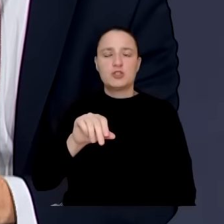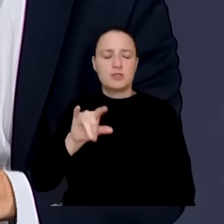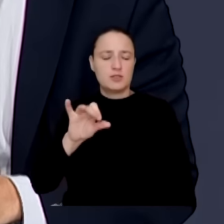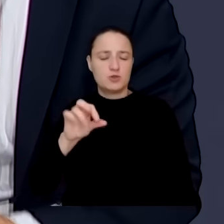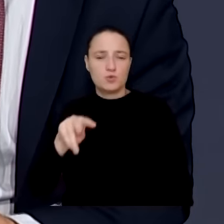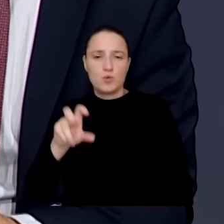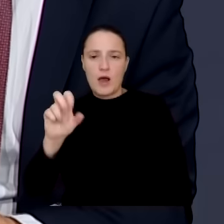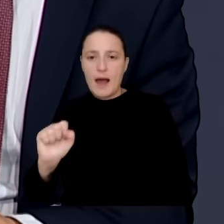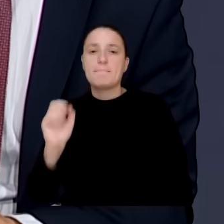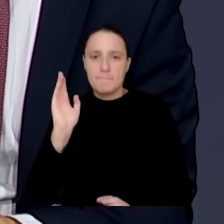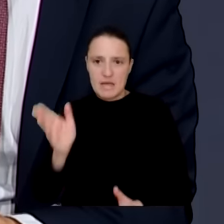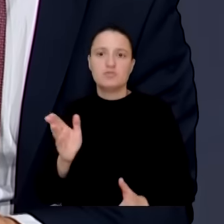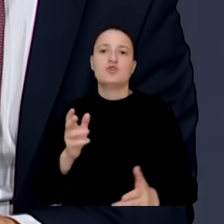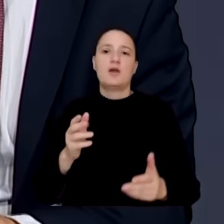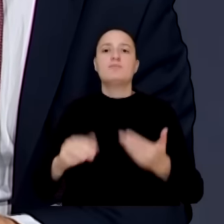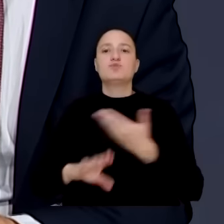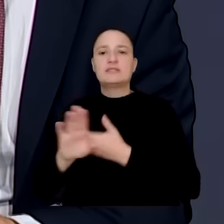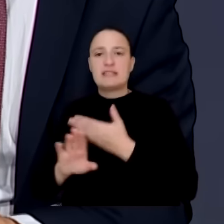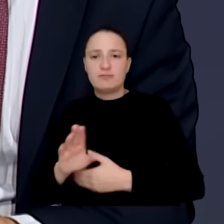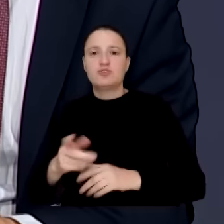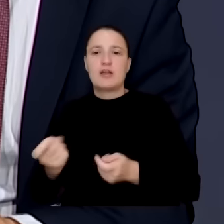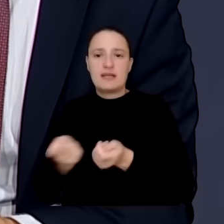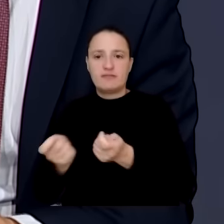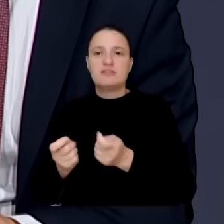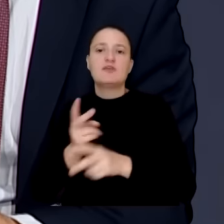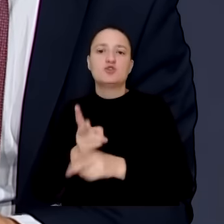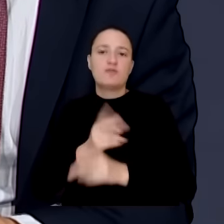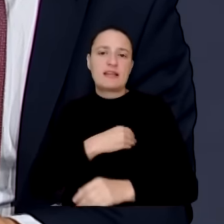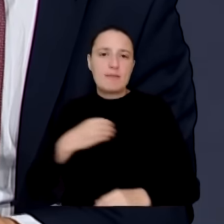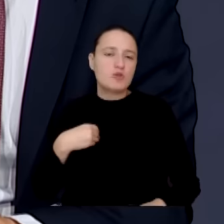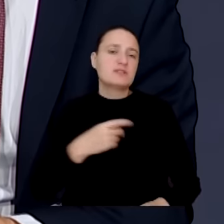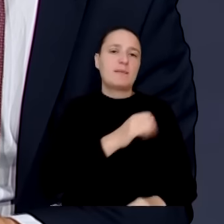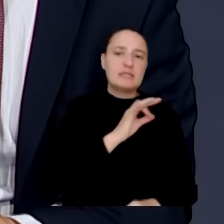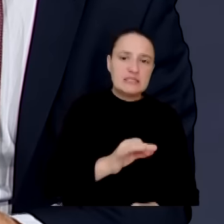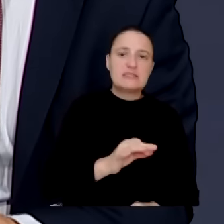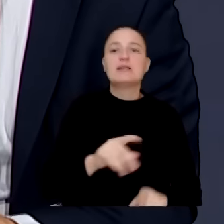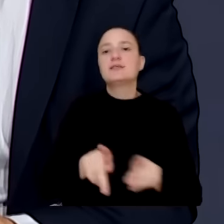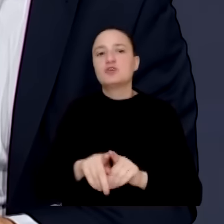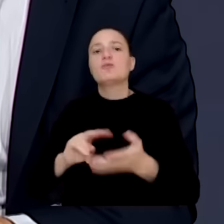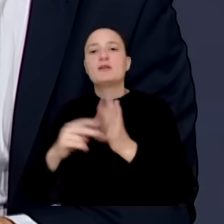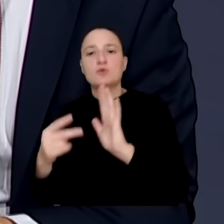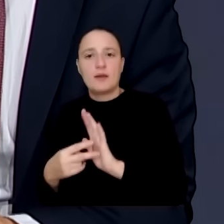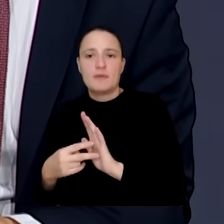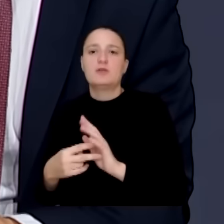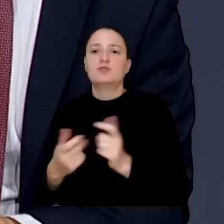będą również przedstawiciele kierownictwo suwerennej Polski planujemy przeprowadzić